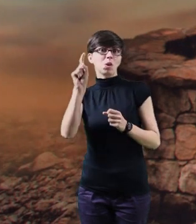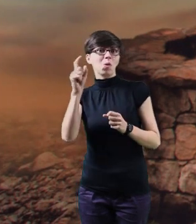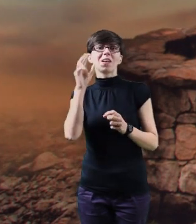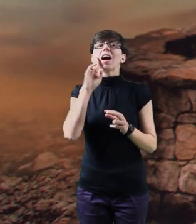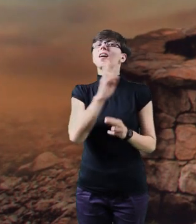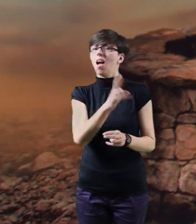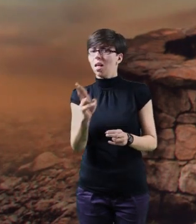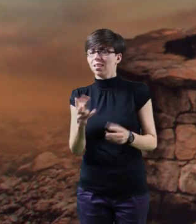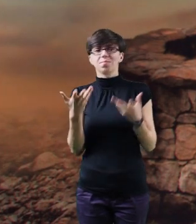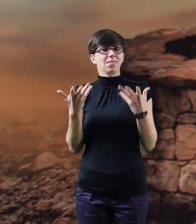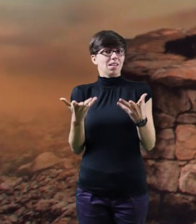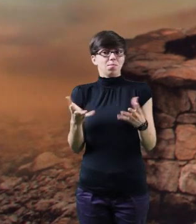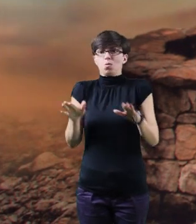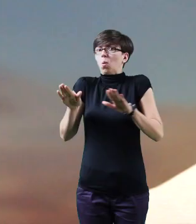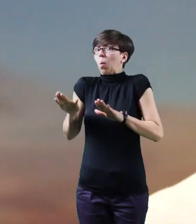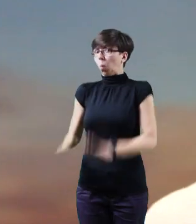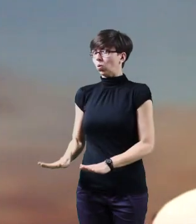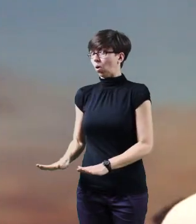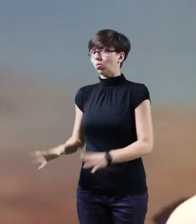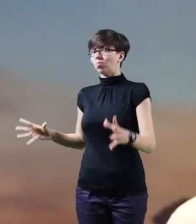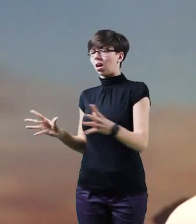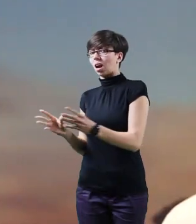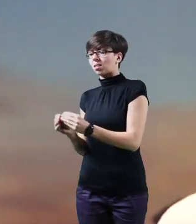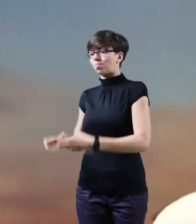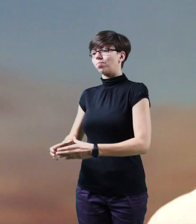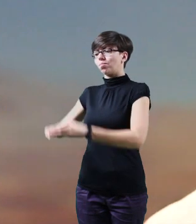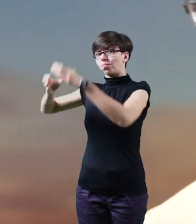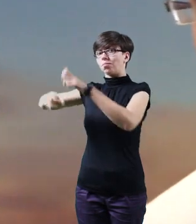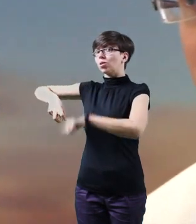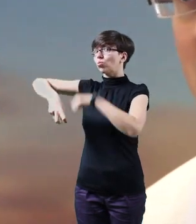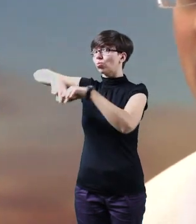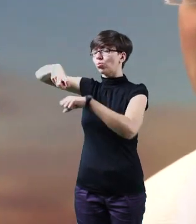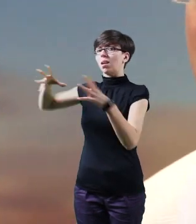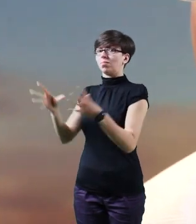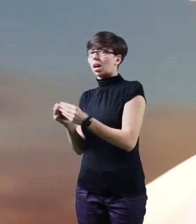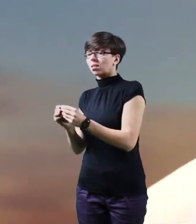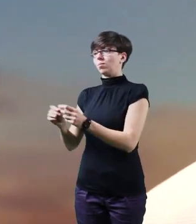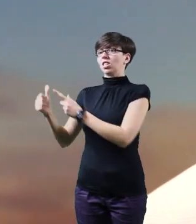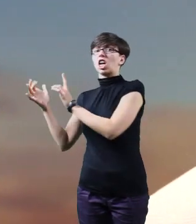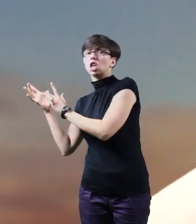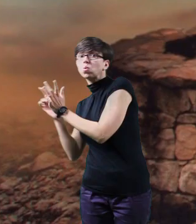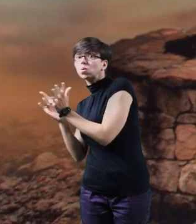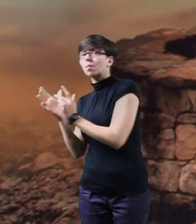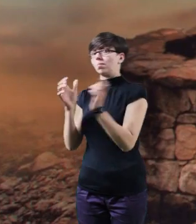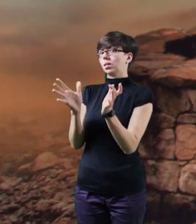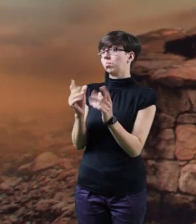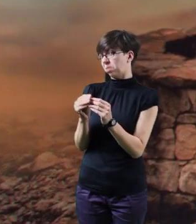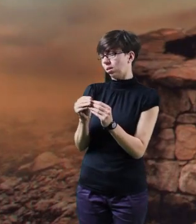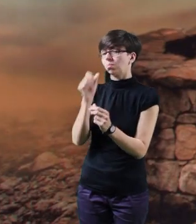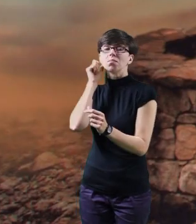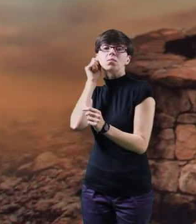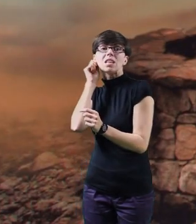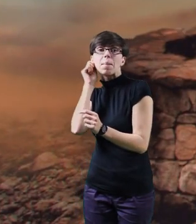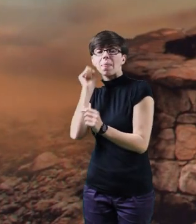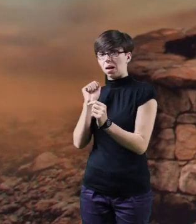rekolekcjach chcemy usiąść przy studni chcemy usiąść przy studni z samarytankę z Jezusem chcemy się znaleźć